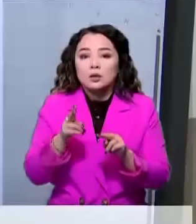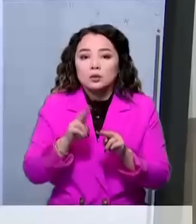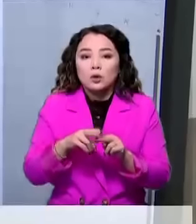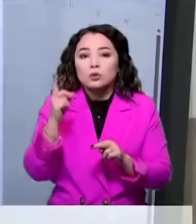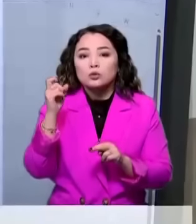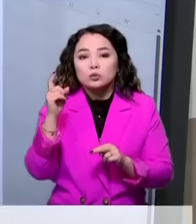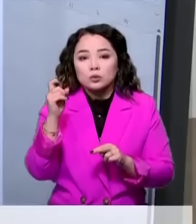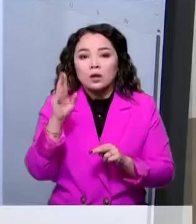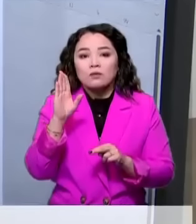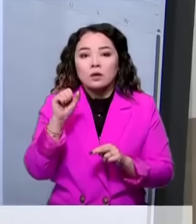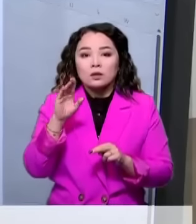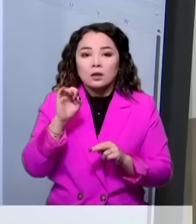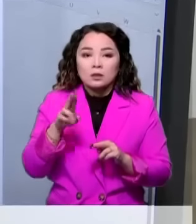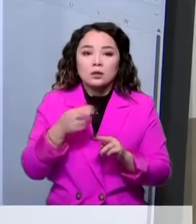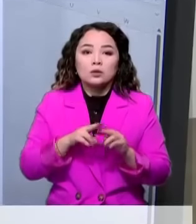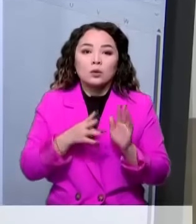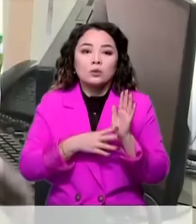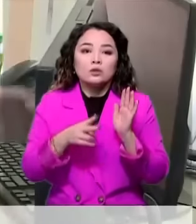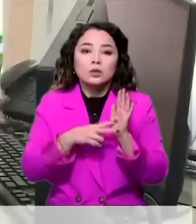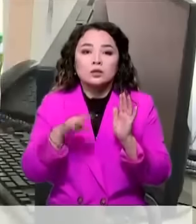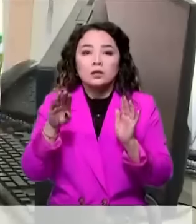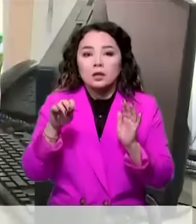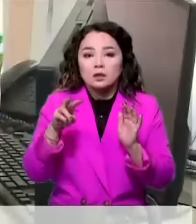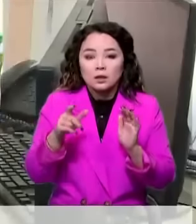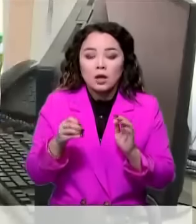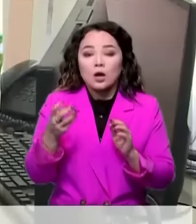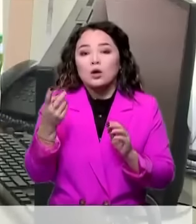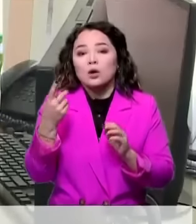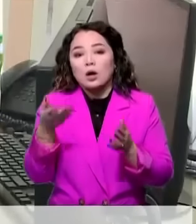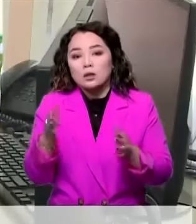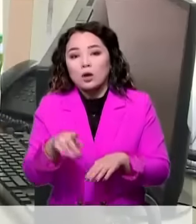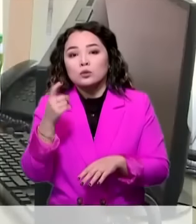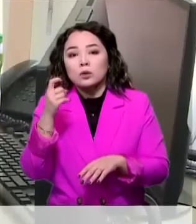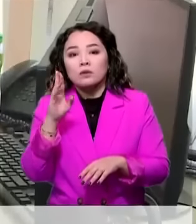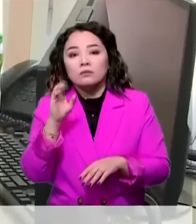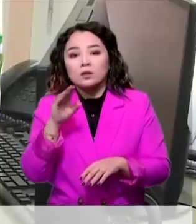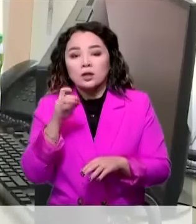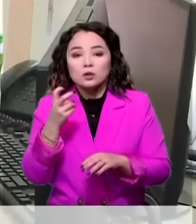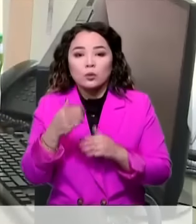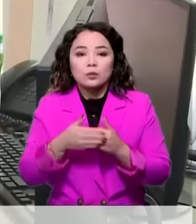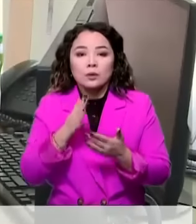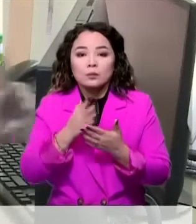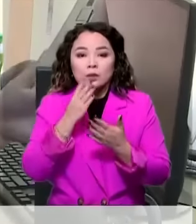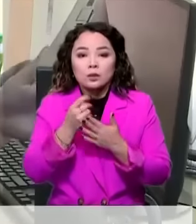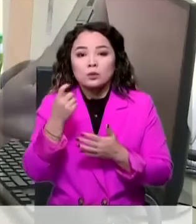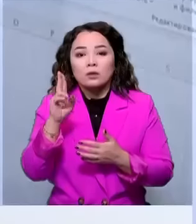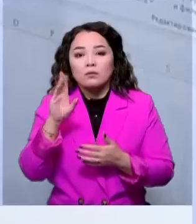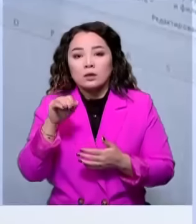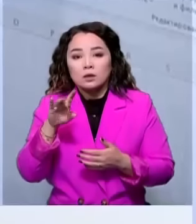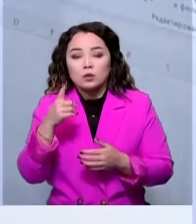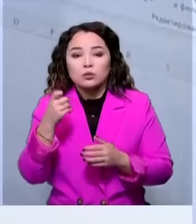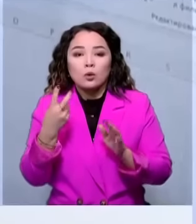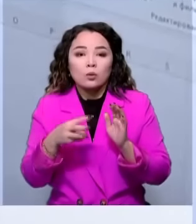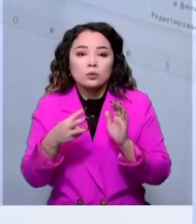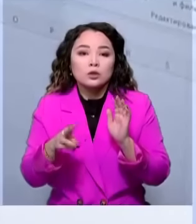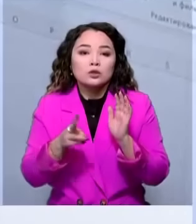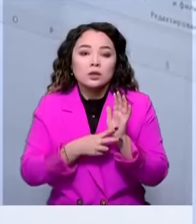2 100 квадратына 97 теңге, ал қалған 100 квадрат егер асып кеткен 200-ден асып кеткен 100 квадратына 137